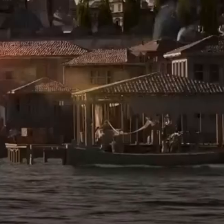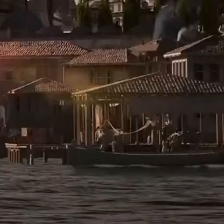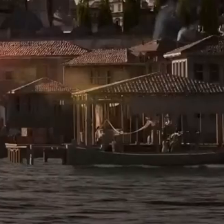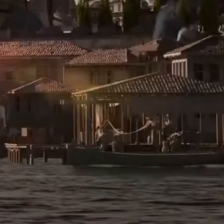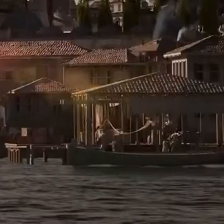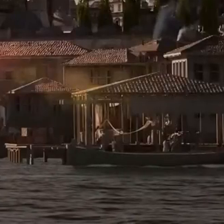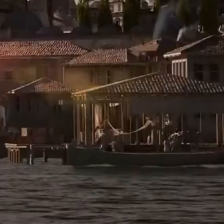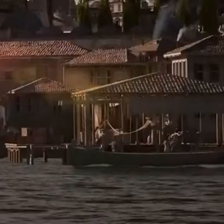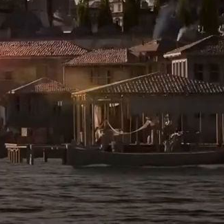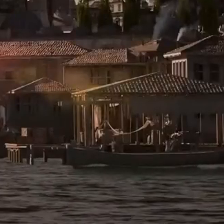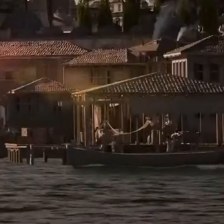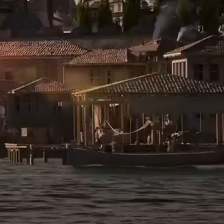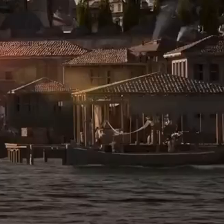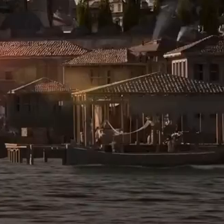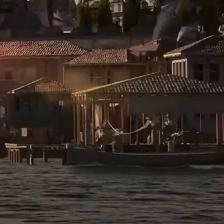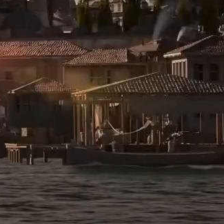Eminönü.